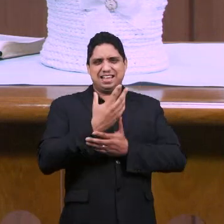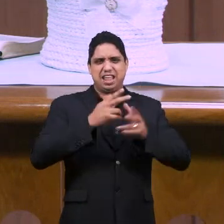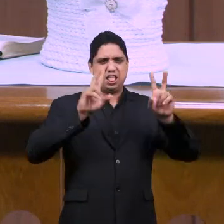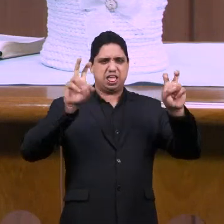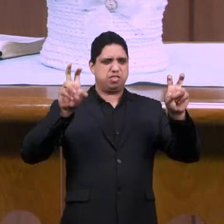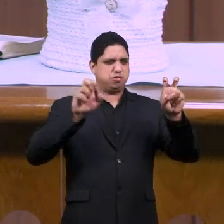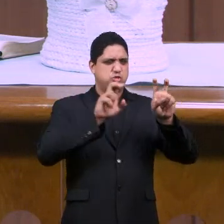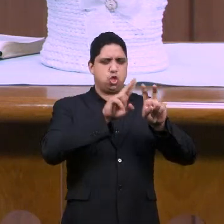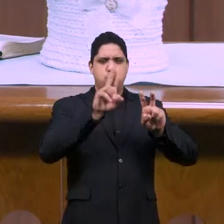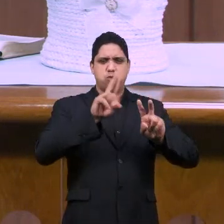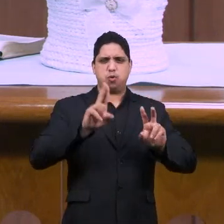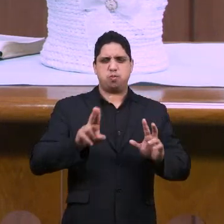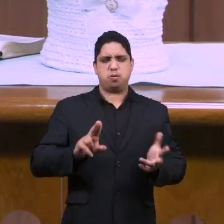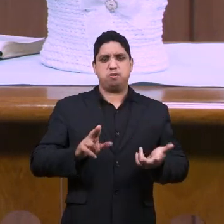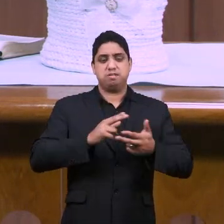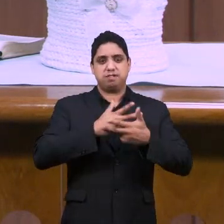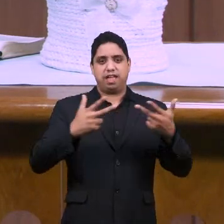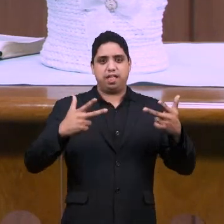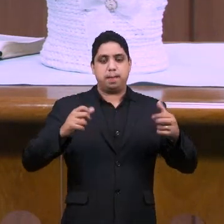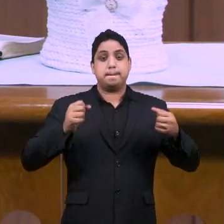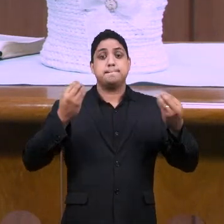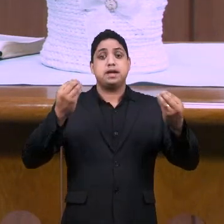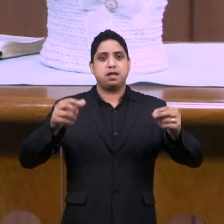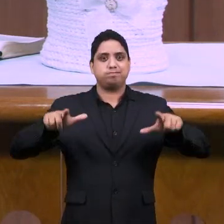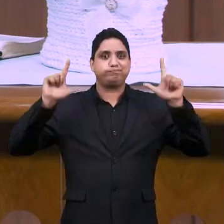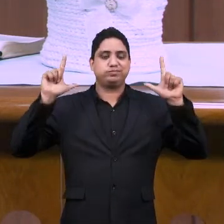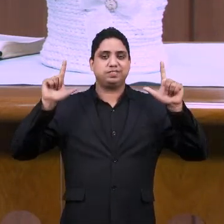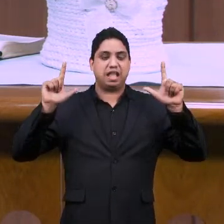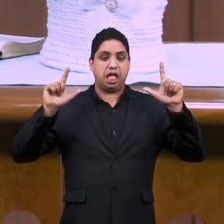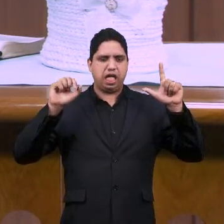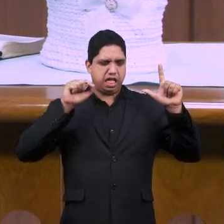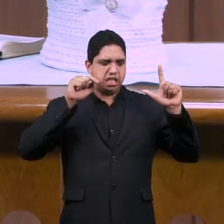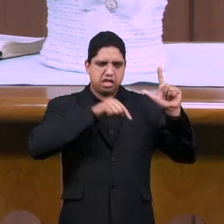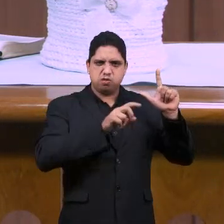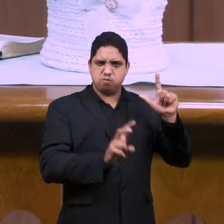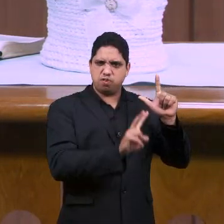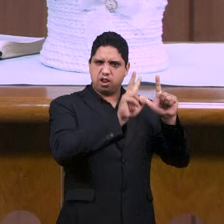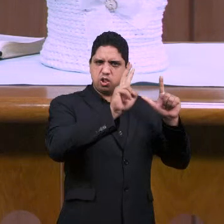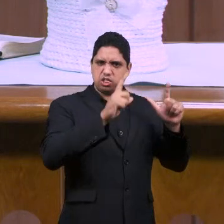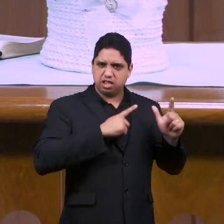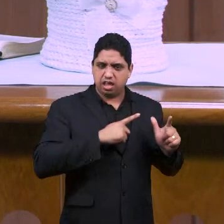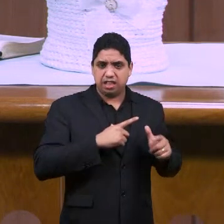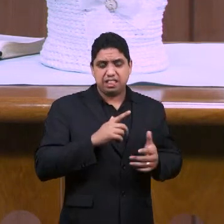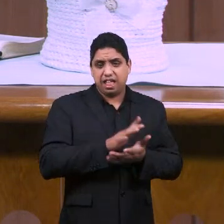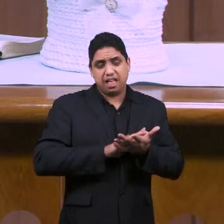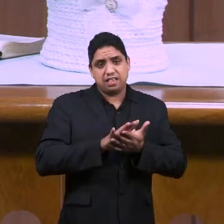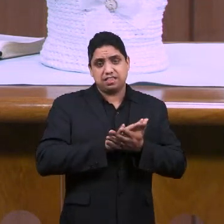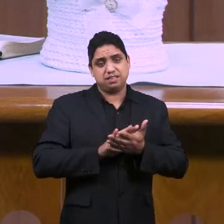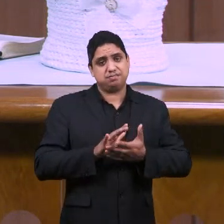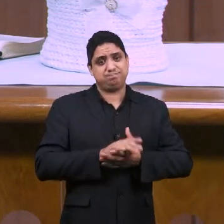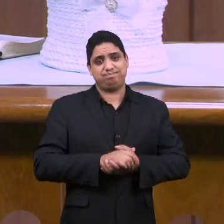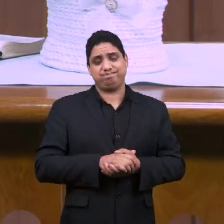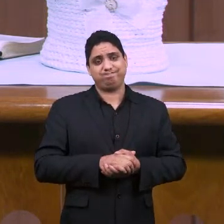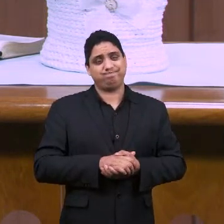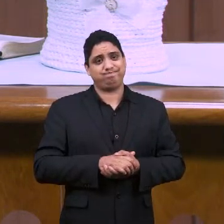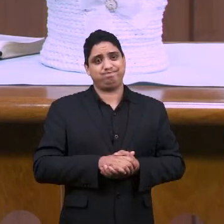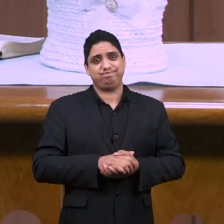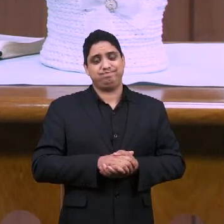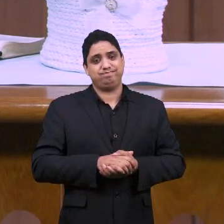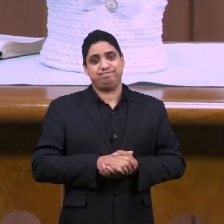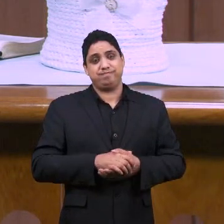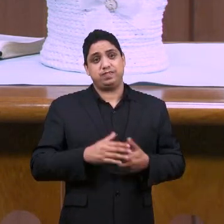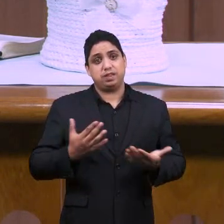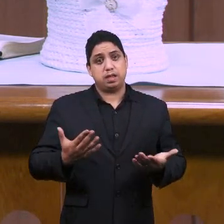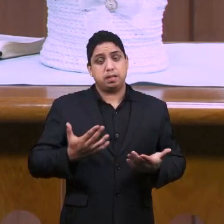beaucoup de titres qu'ils ont qui ne servent à rien du tout pour l'éternité. Donc,